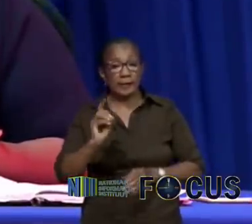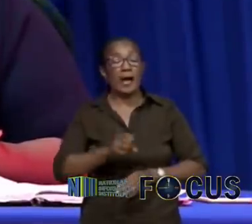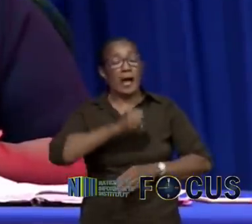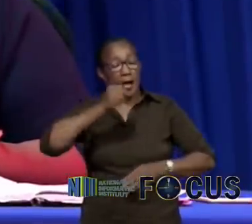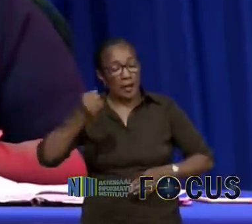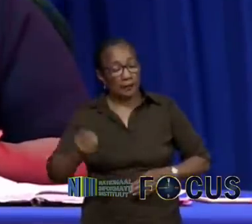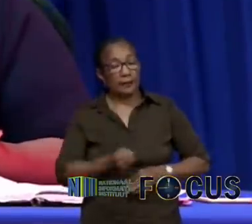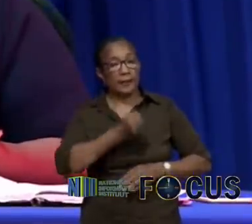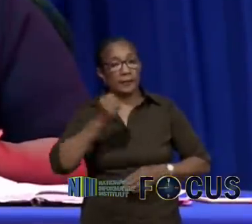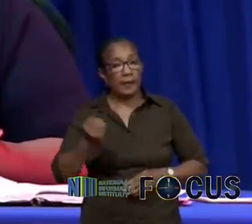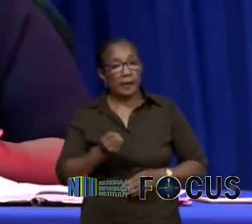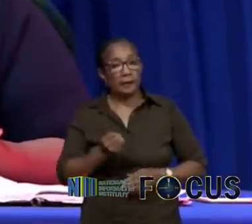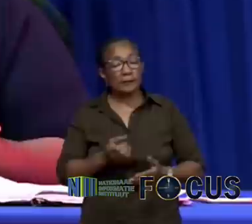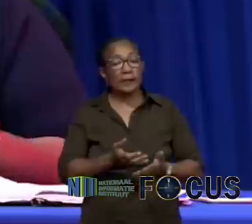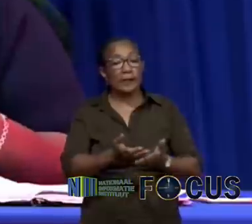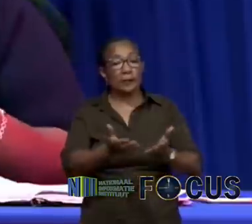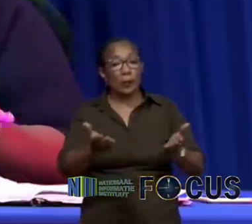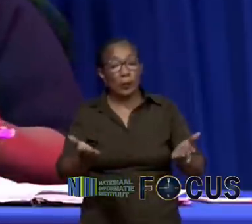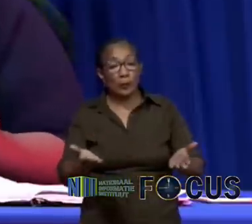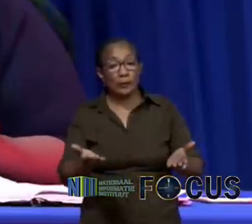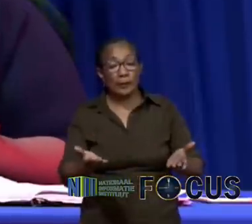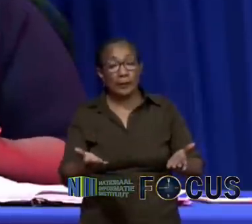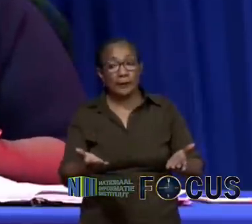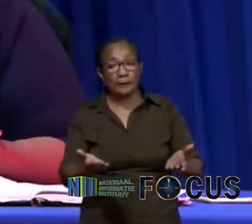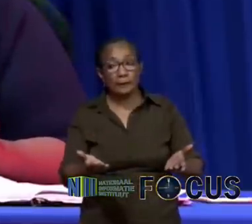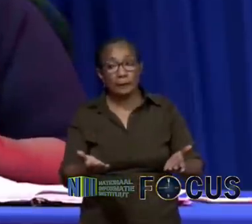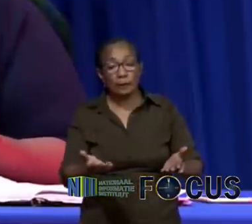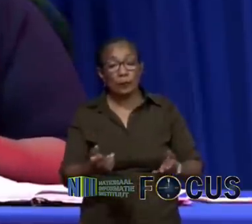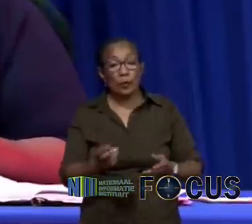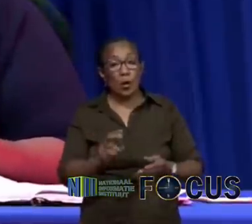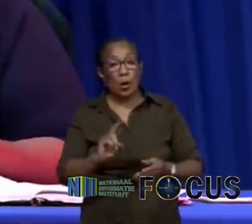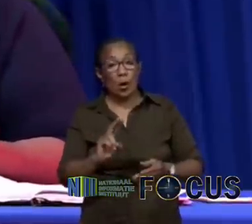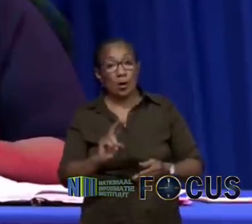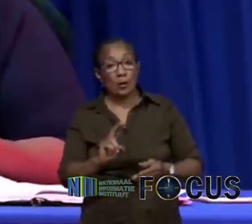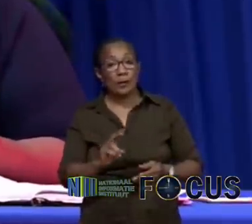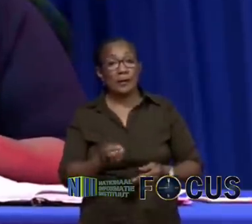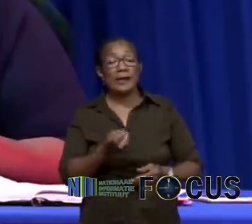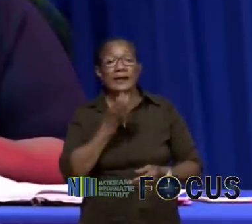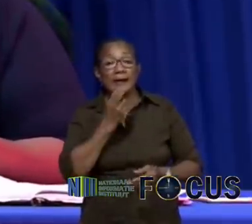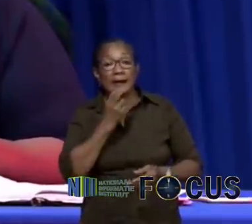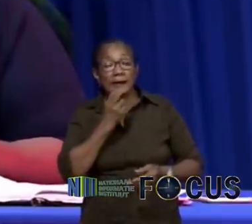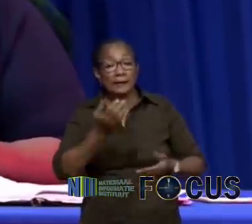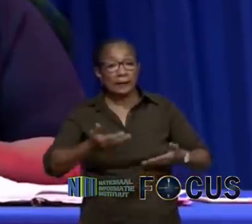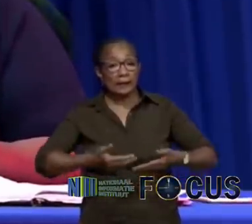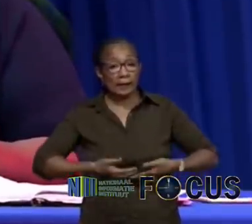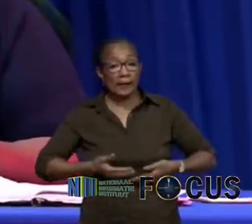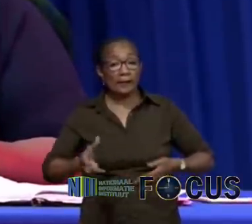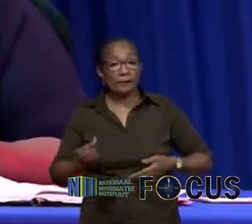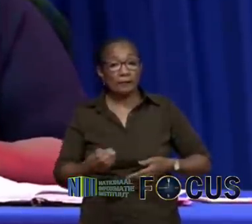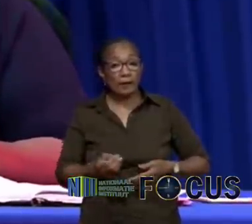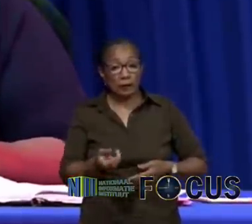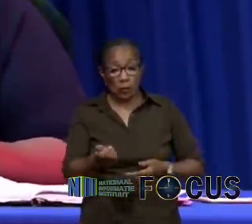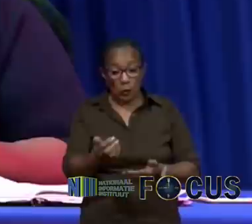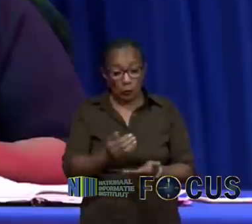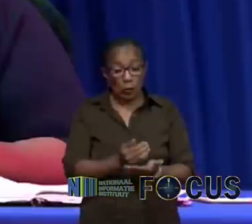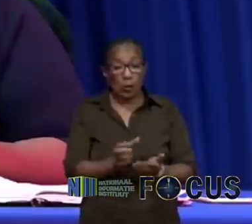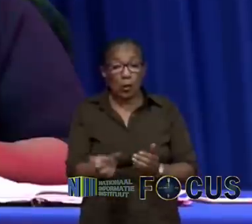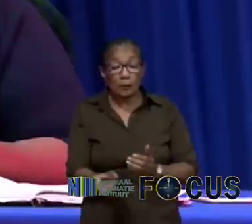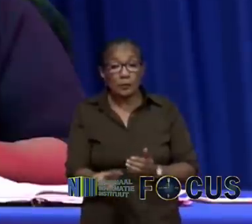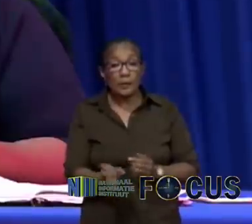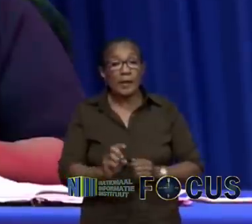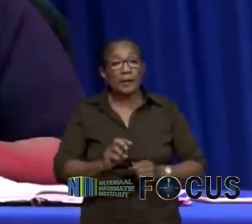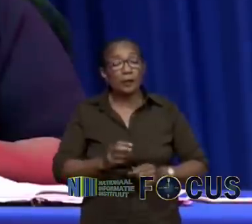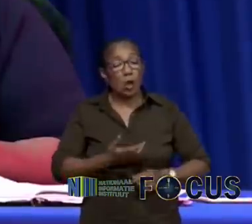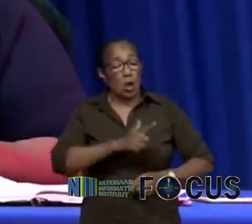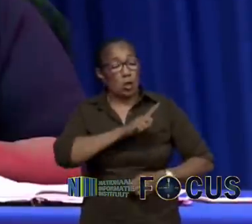tijden uitgaat of afgaat op klachten vanuit de consument, die zullen